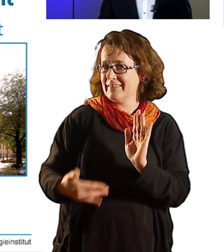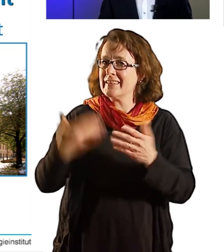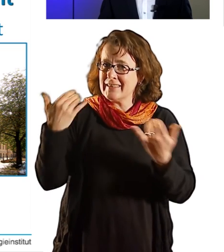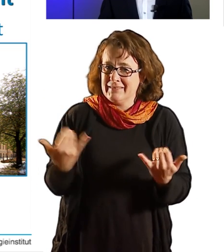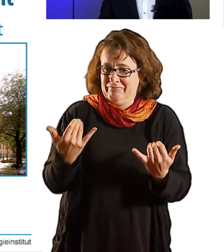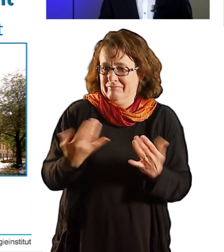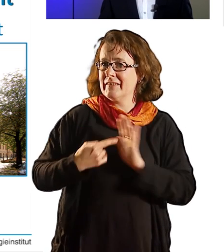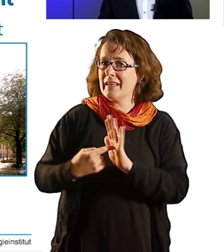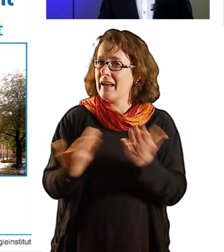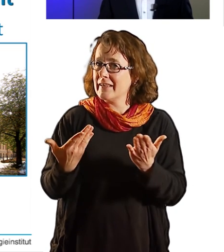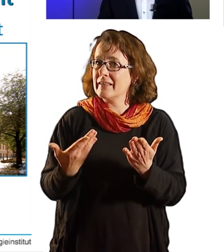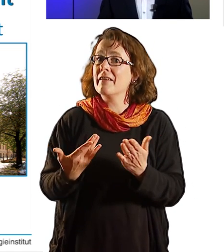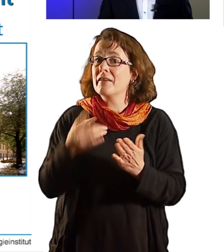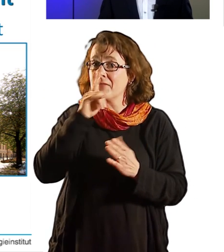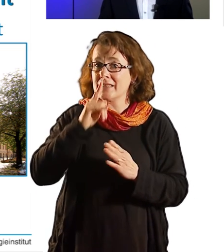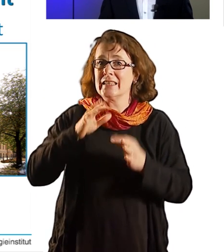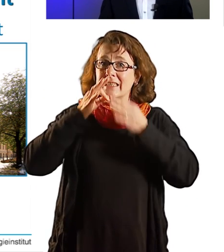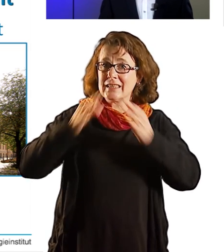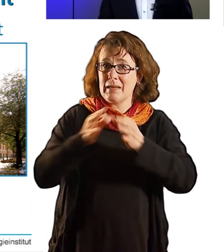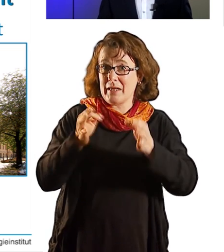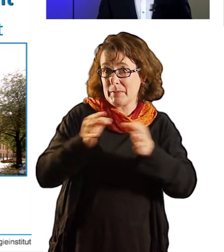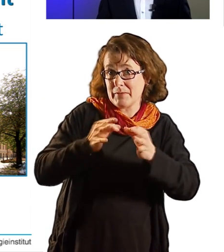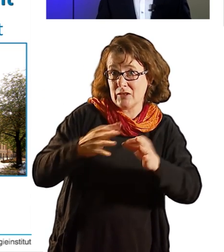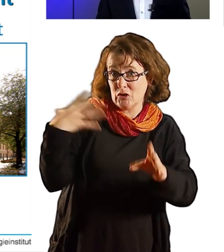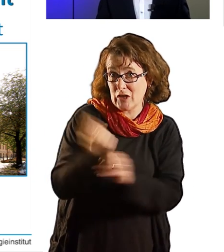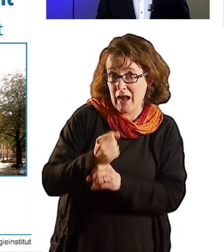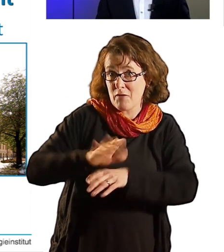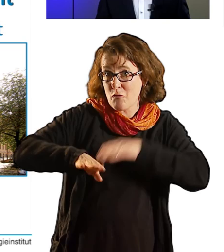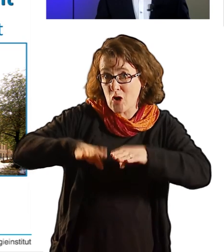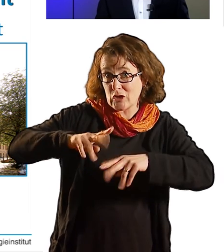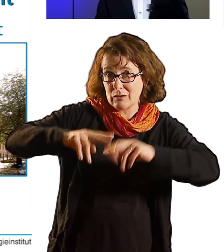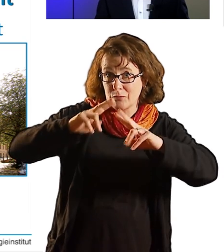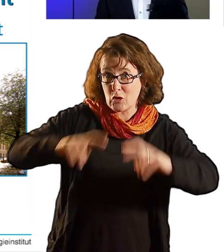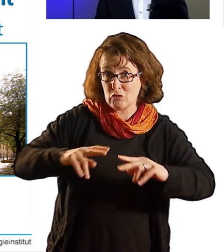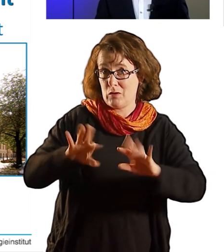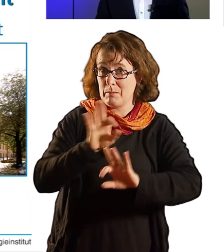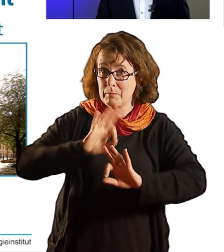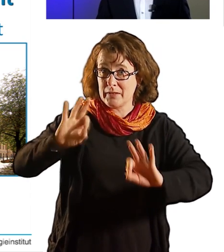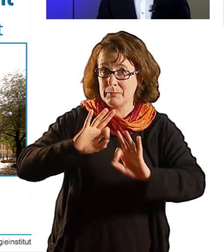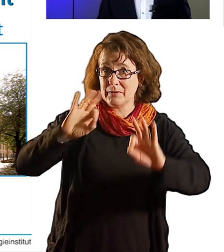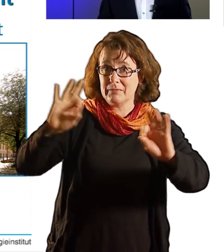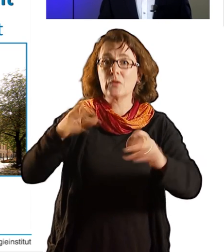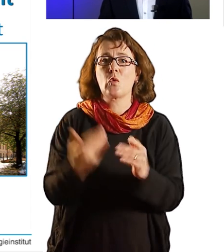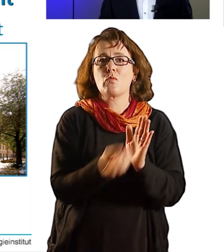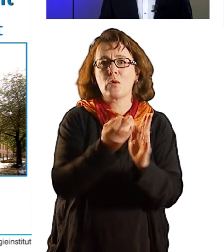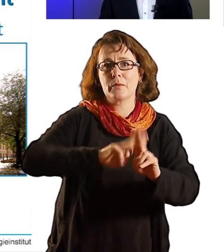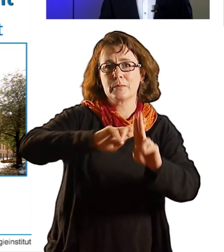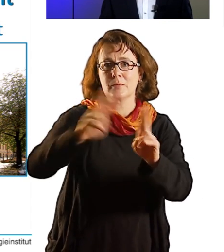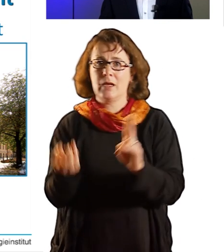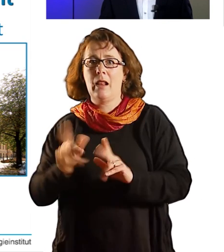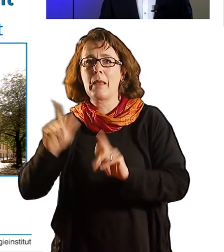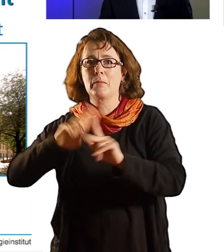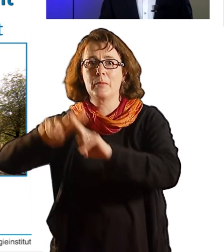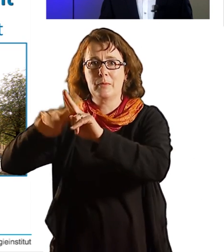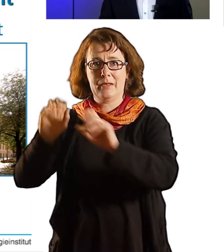unserer Mission schließen. Fortschritt und Zuverlässigkeit in der Metrologie führen zu besseren Produkten, besserer Forschung und besserem Leben.